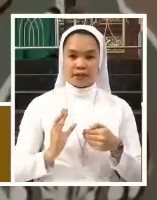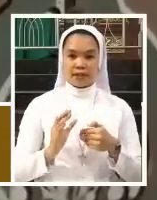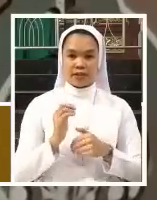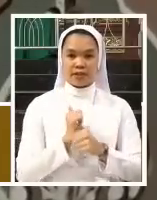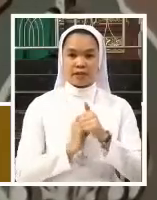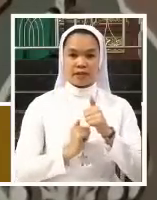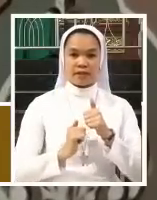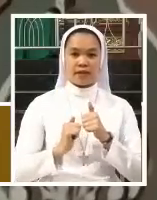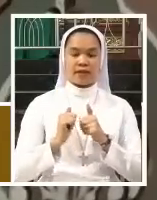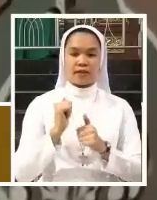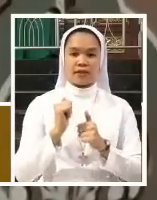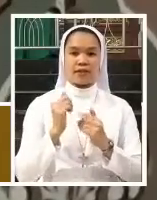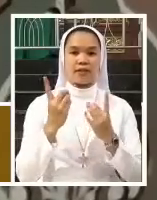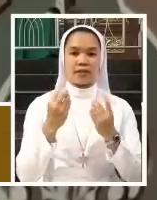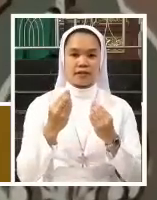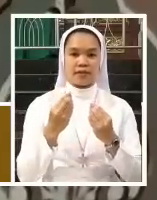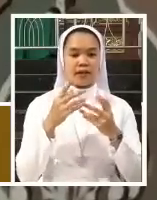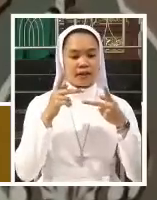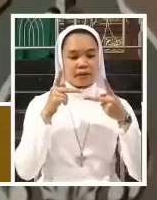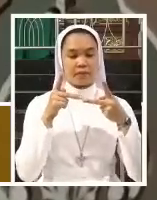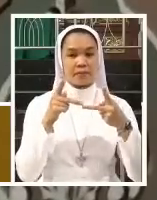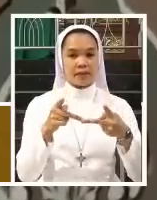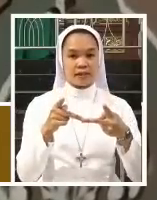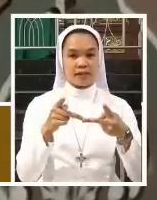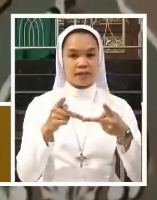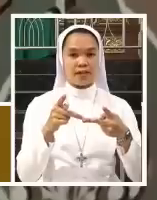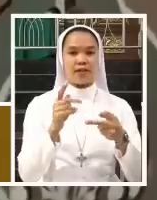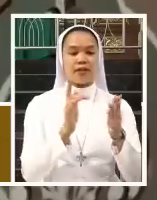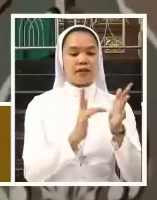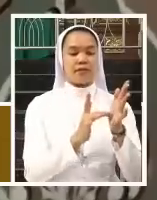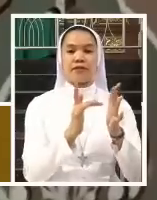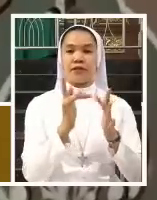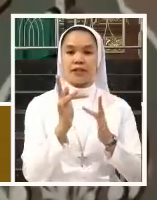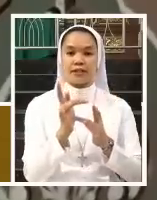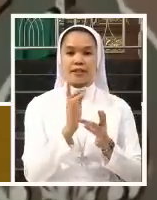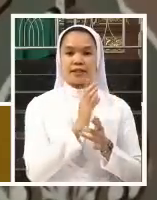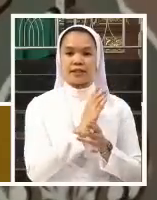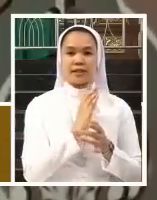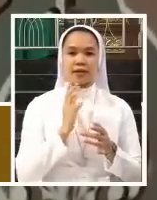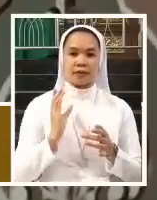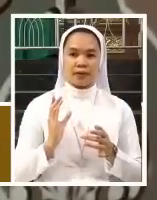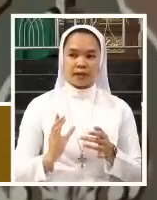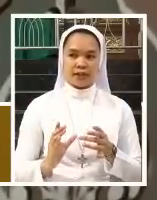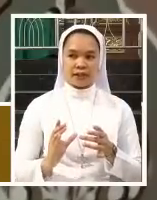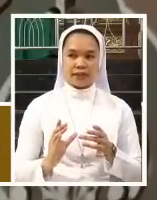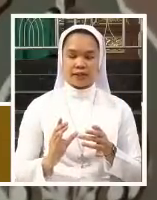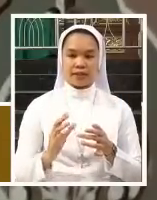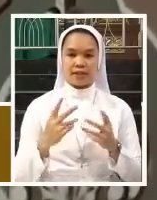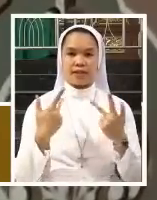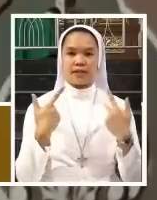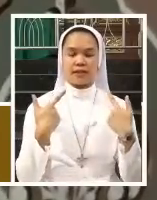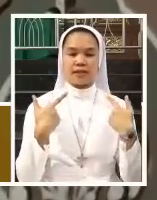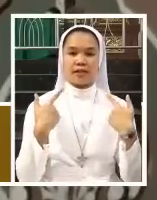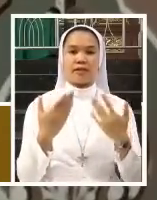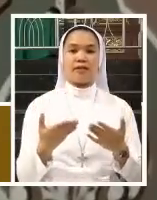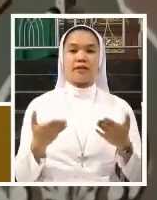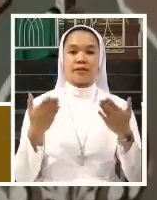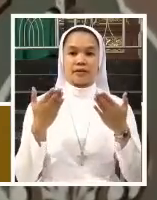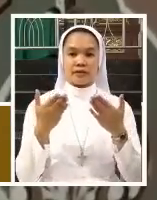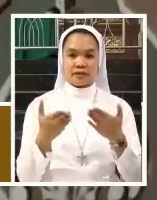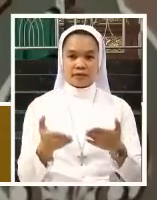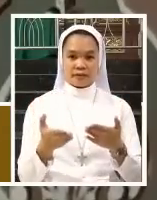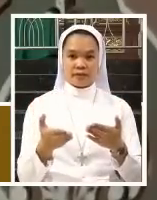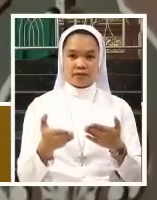we live in the person of Jesus Christ. That is who we are. That